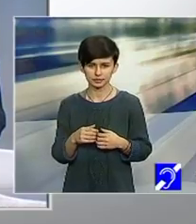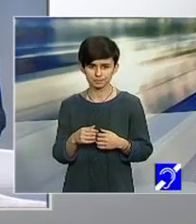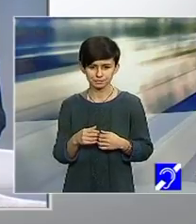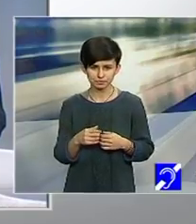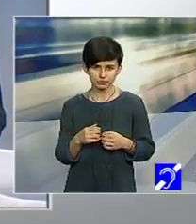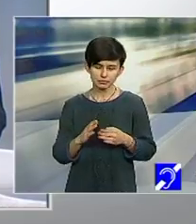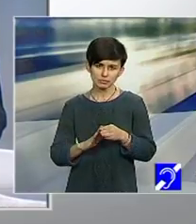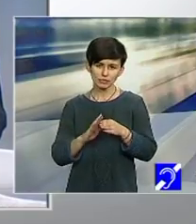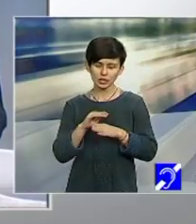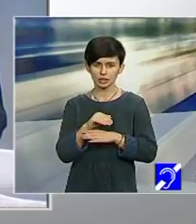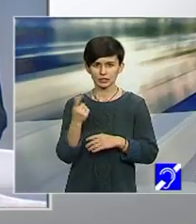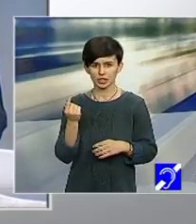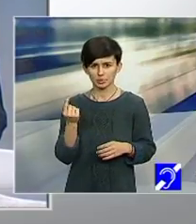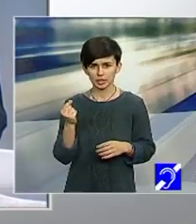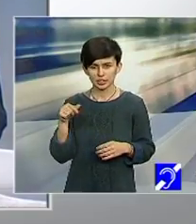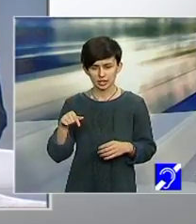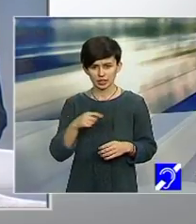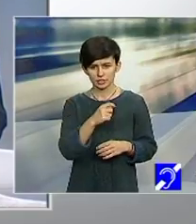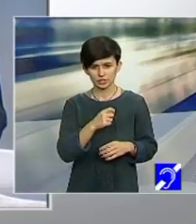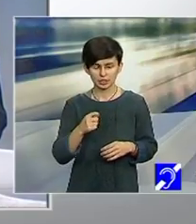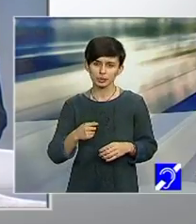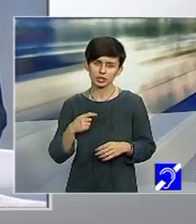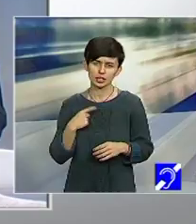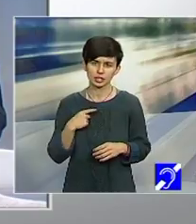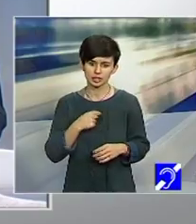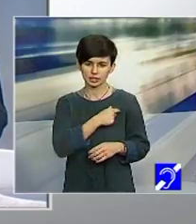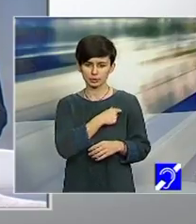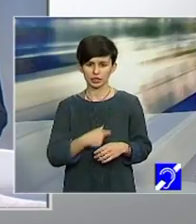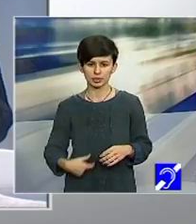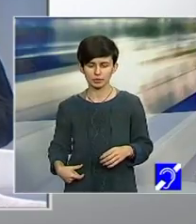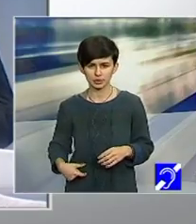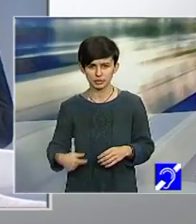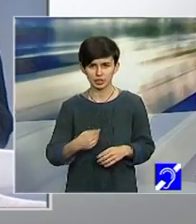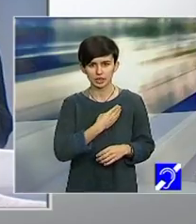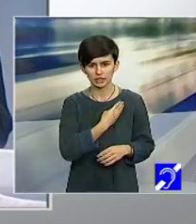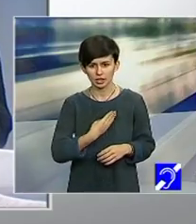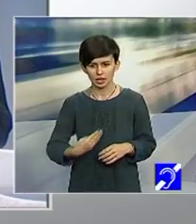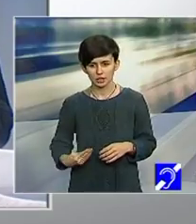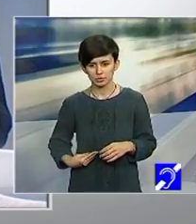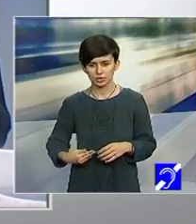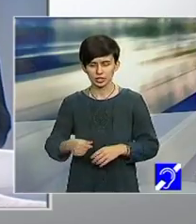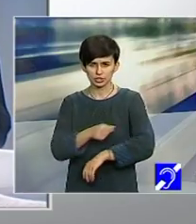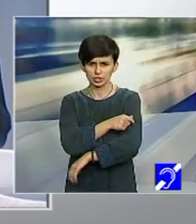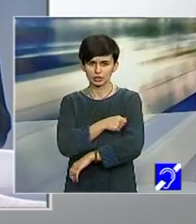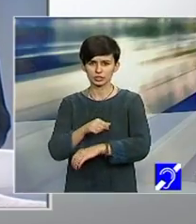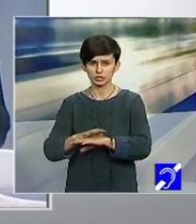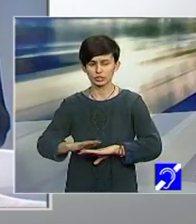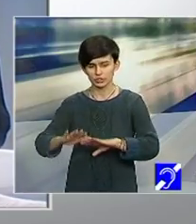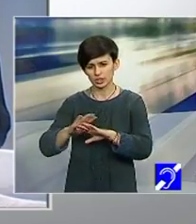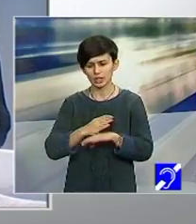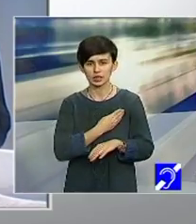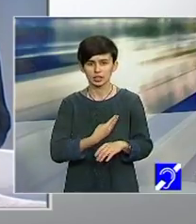apropiat și a devenit partener în acest proiect este Primăria Municipiului București și Consiliul General al Municipiului